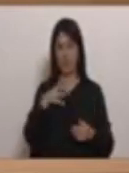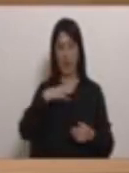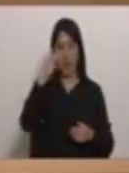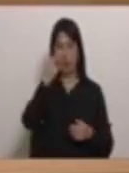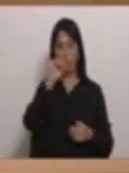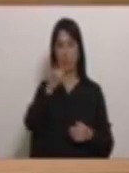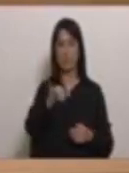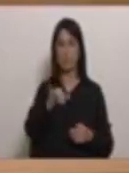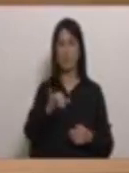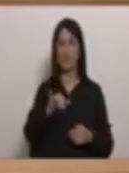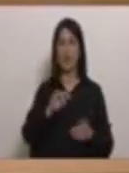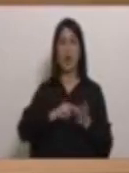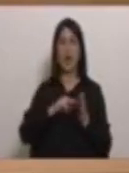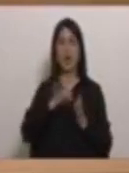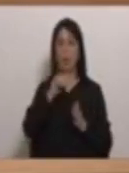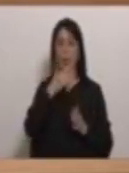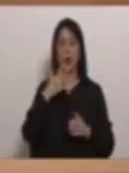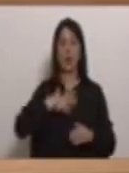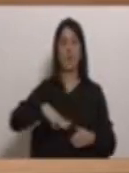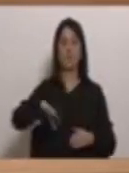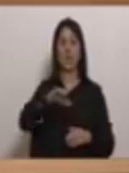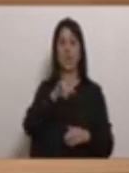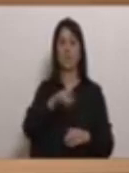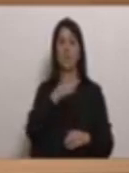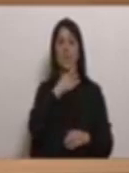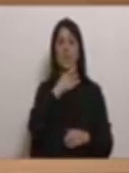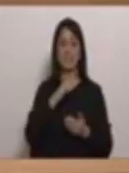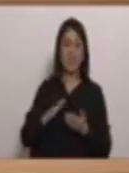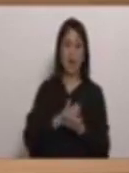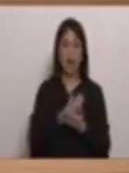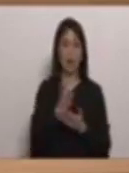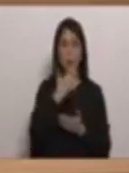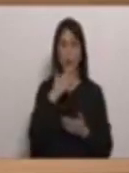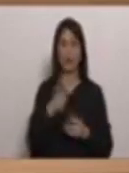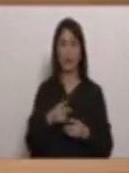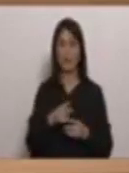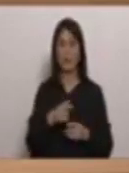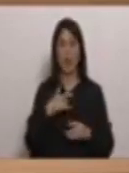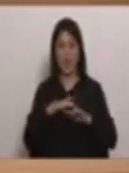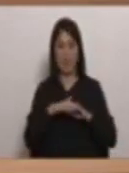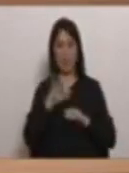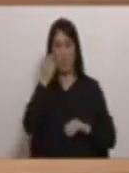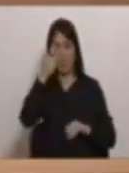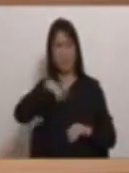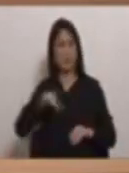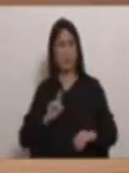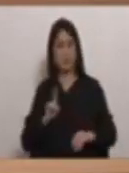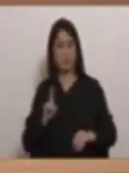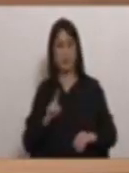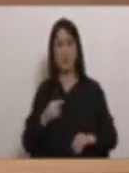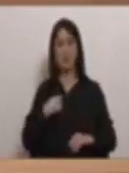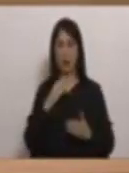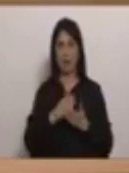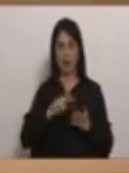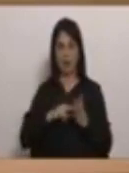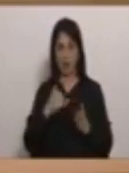ოცნებას გეგმა არ აქვს ამ ქვეყნის კრიზისიდან გამოყვანის. Ამას ნიშნის მოგებით არ გეოვნებით. Ჩვენ გვაქვს ესეთი გეგმა.